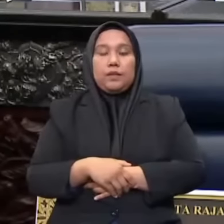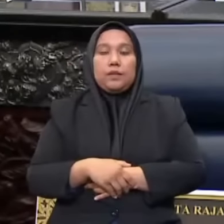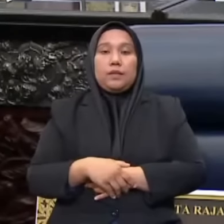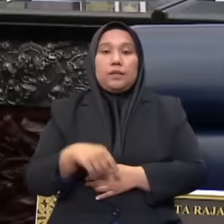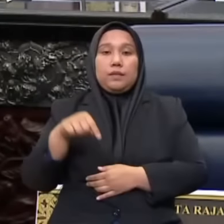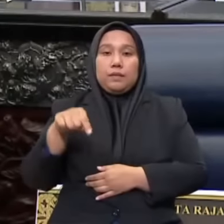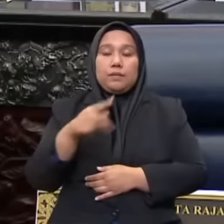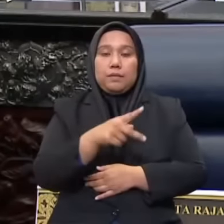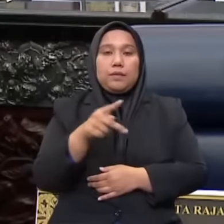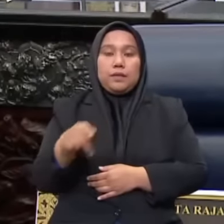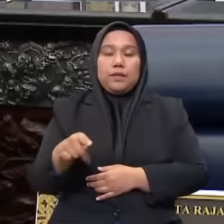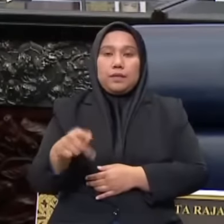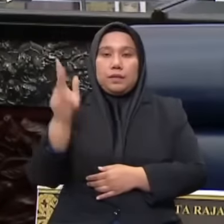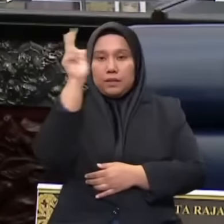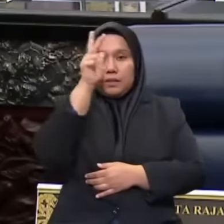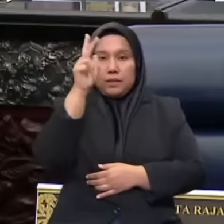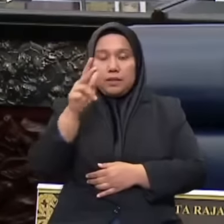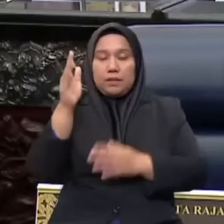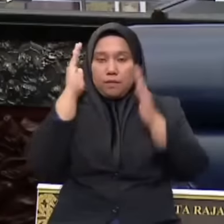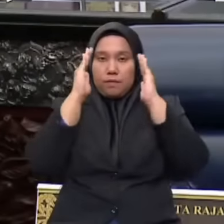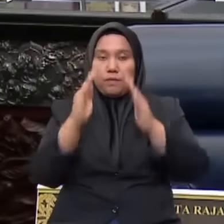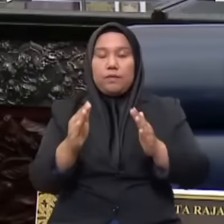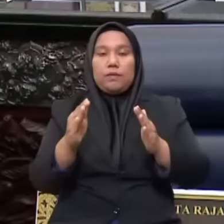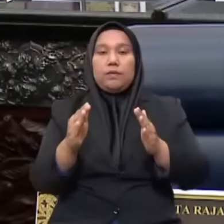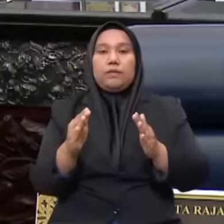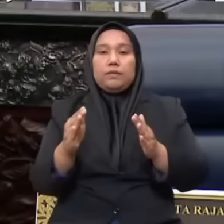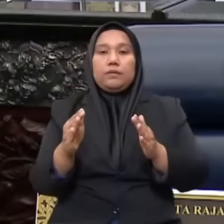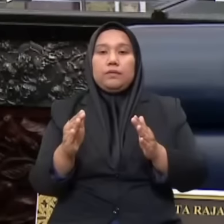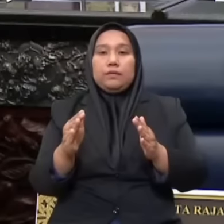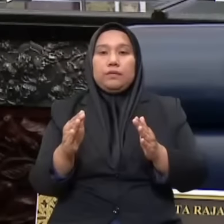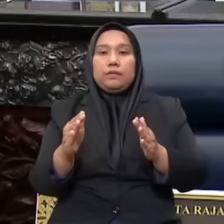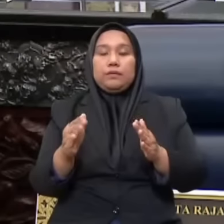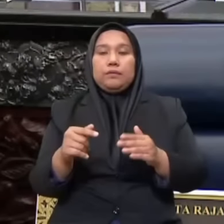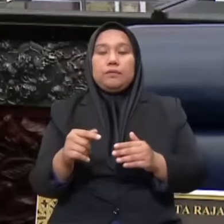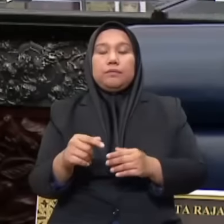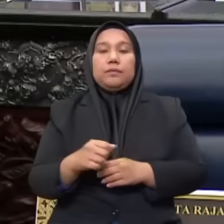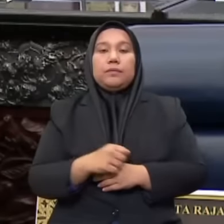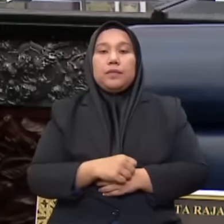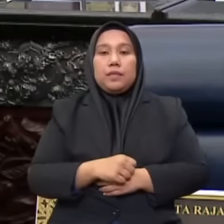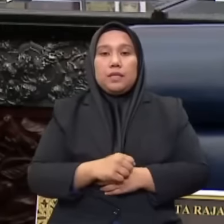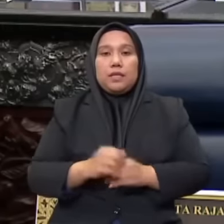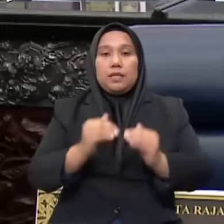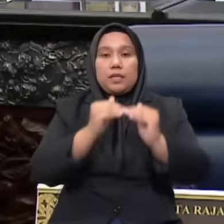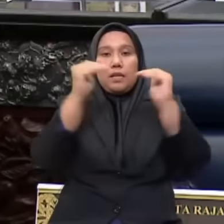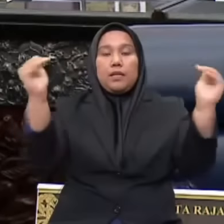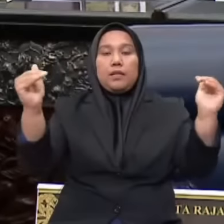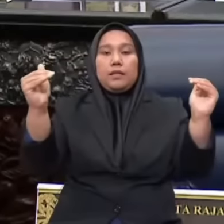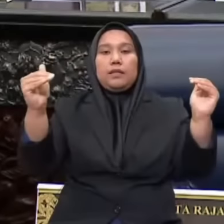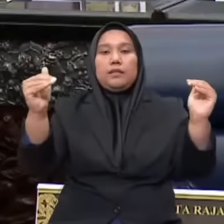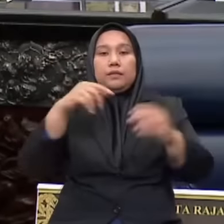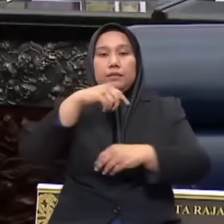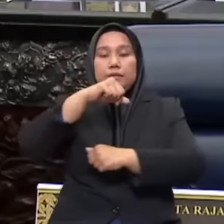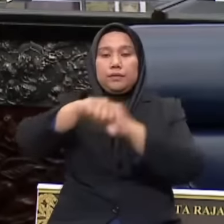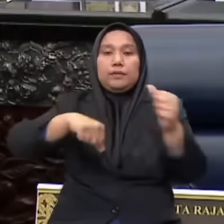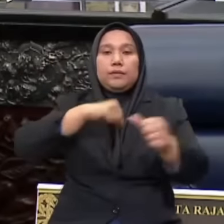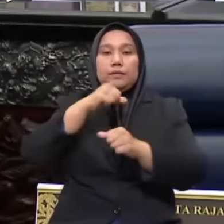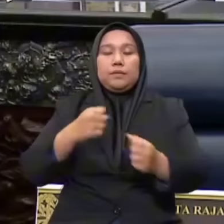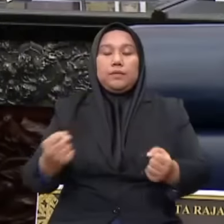kerajaan akan memberi fokus kepada usaha untuk menegakkan keadilan sosial melalui pemantapan